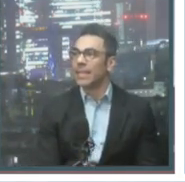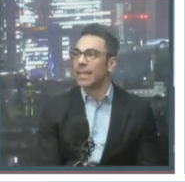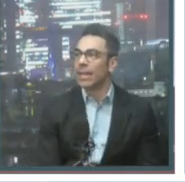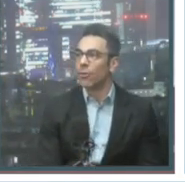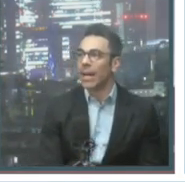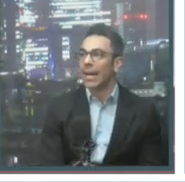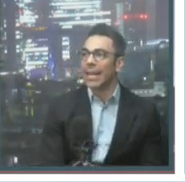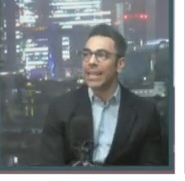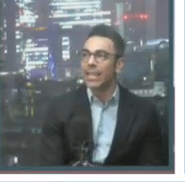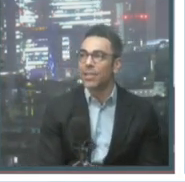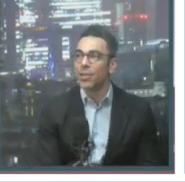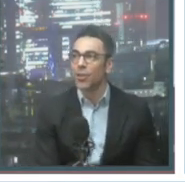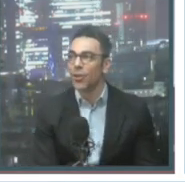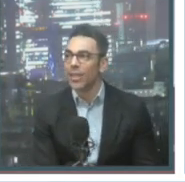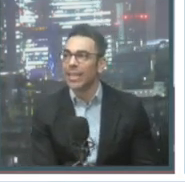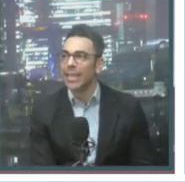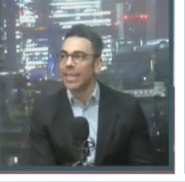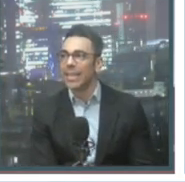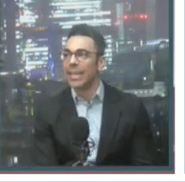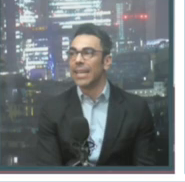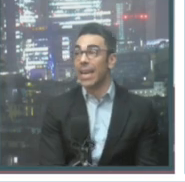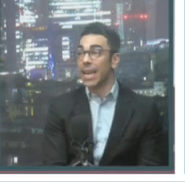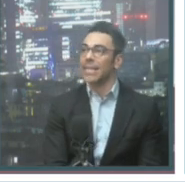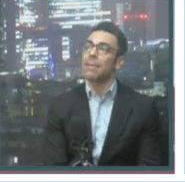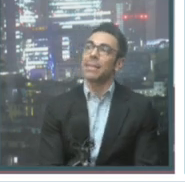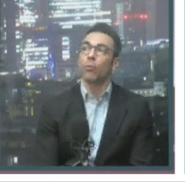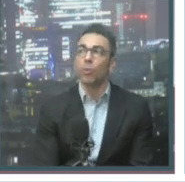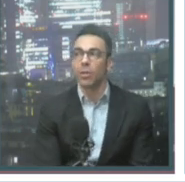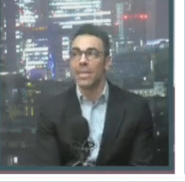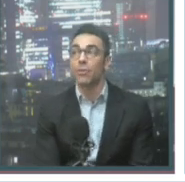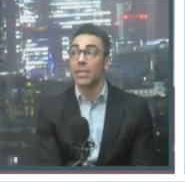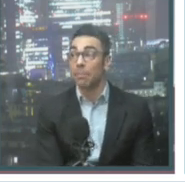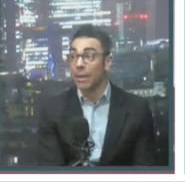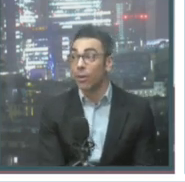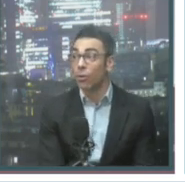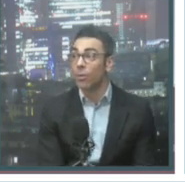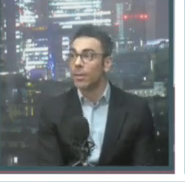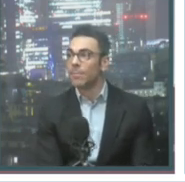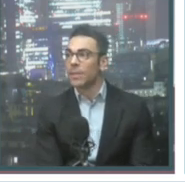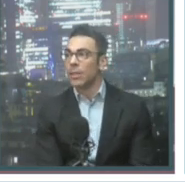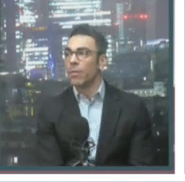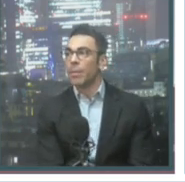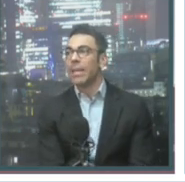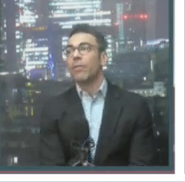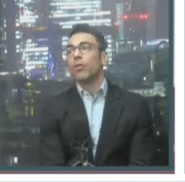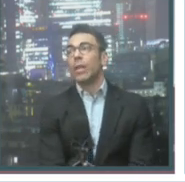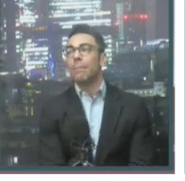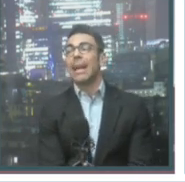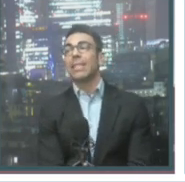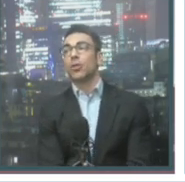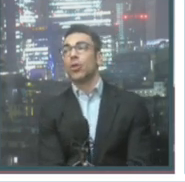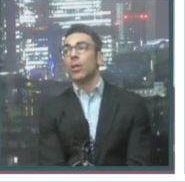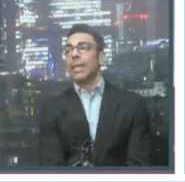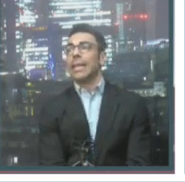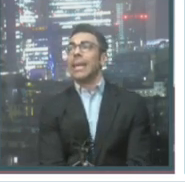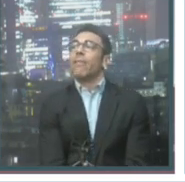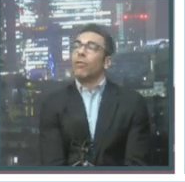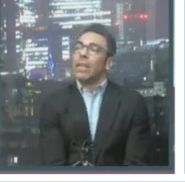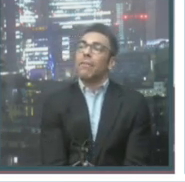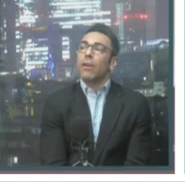allora all'inizio è sempre stato un mio desiderio sin da piccolo ovviamente a fermo dell'imbarazzo